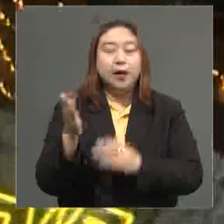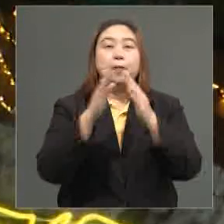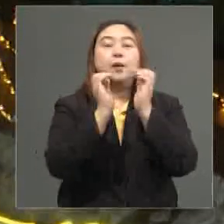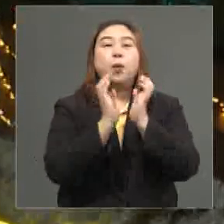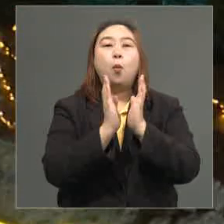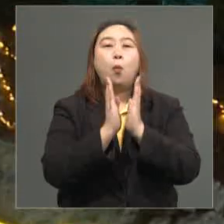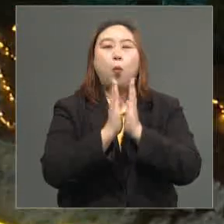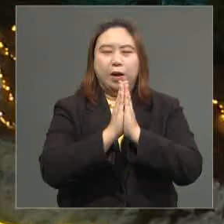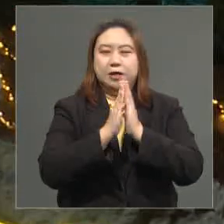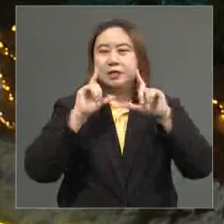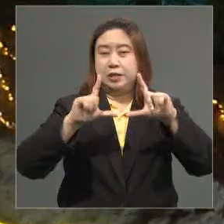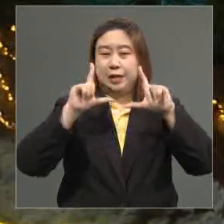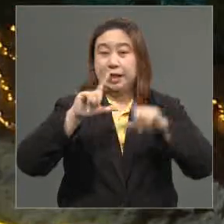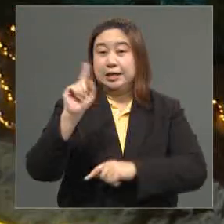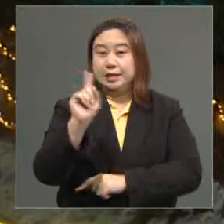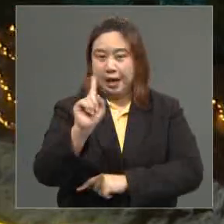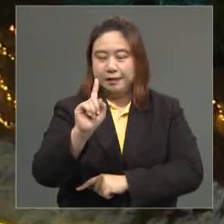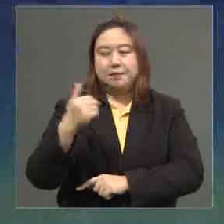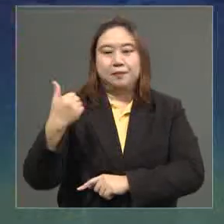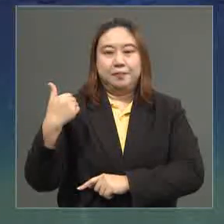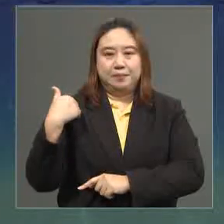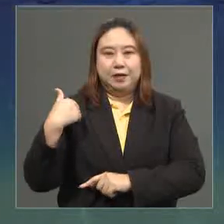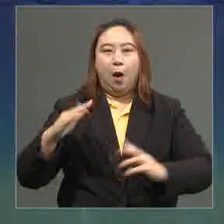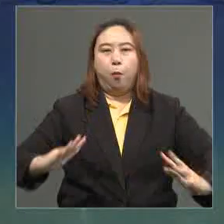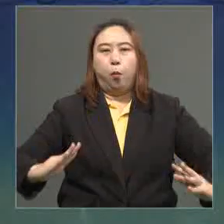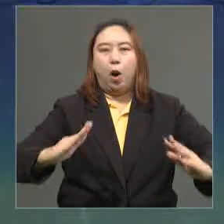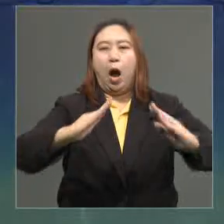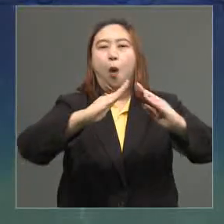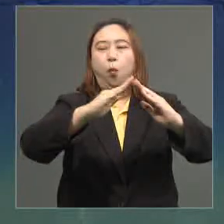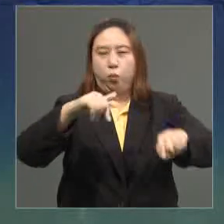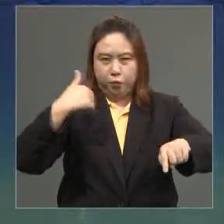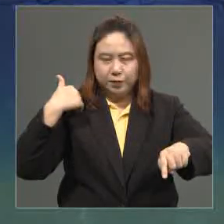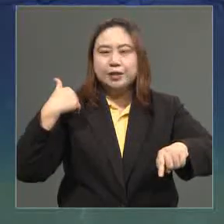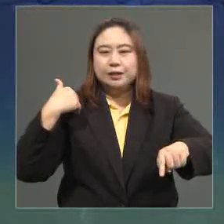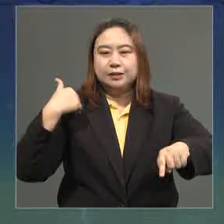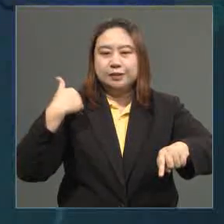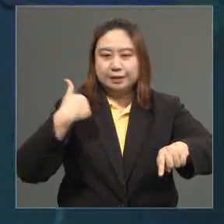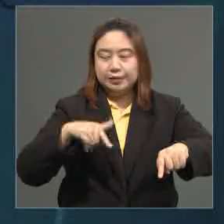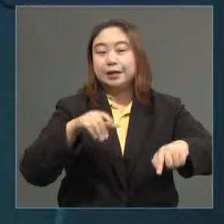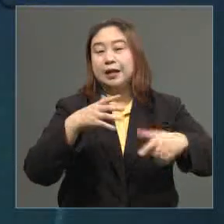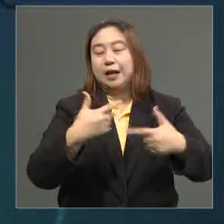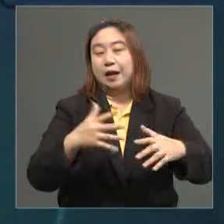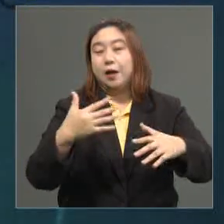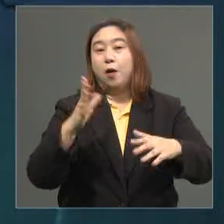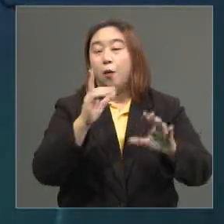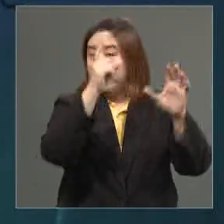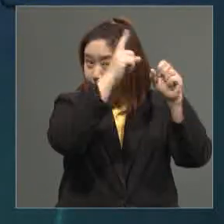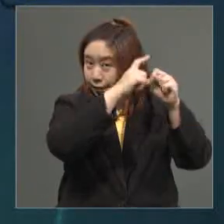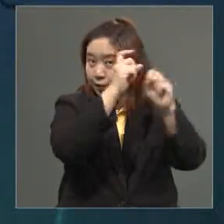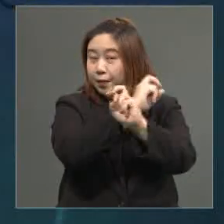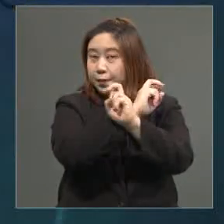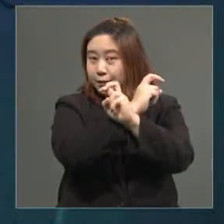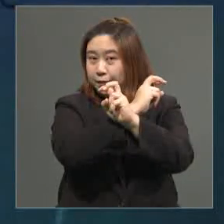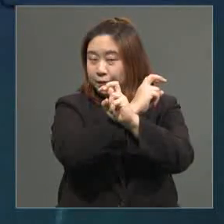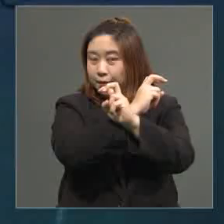วงชั้นโทมีจุดเด่นคือพระบรมบรรพตหรือว่าภูเขาทองครับเป็นที่ประดิษฐานของพระบรมสารีริก